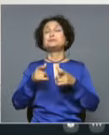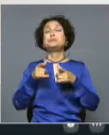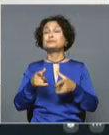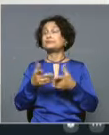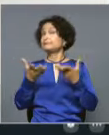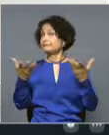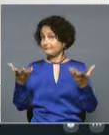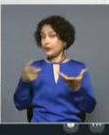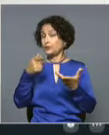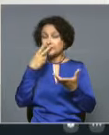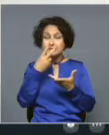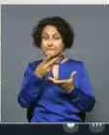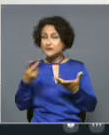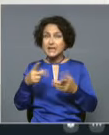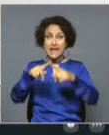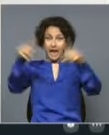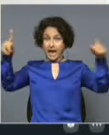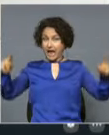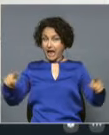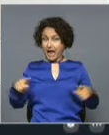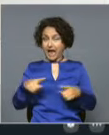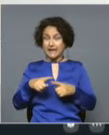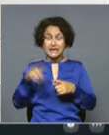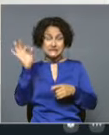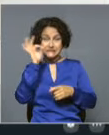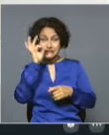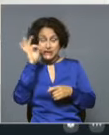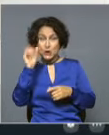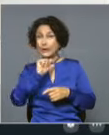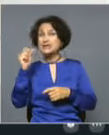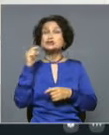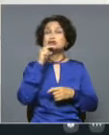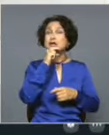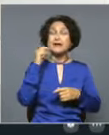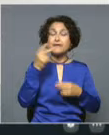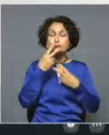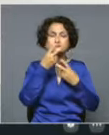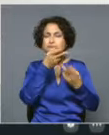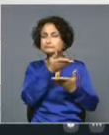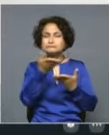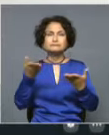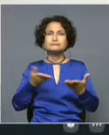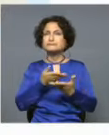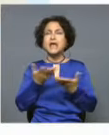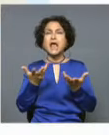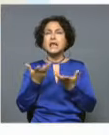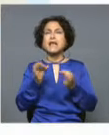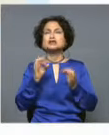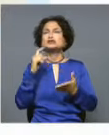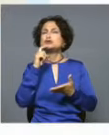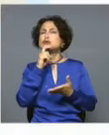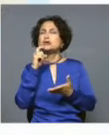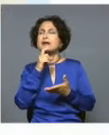е отразено на картата, защото с синьо и червено в цветово отношение боравя там. С червено